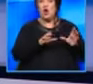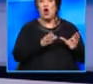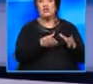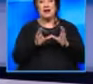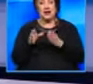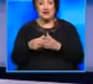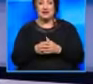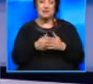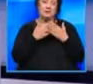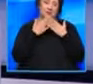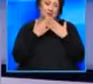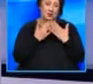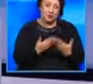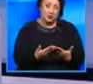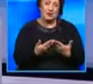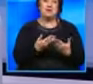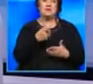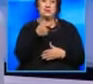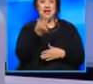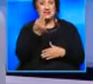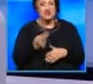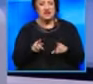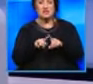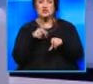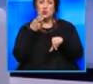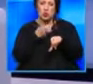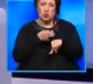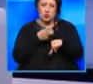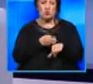и на лекарите и медицинския персонал, които правят